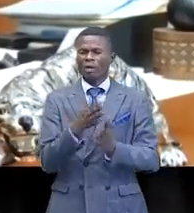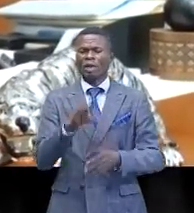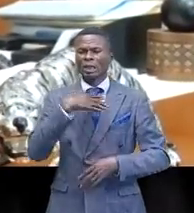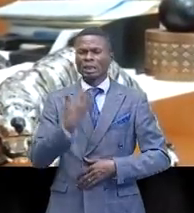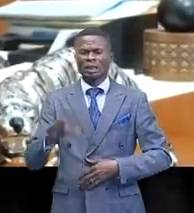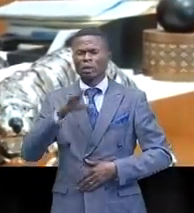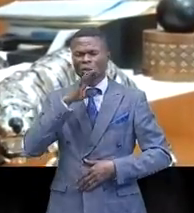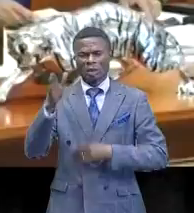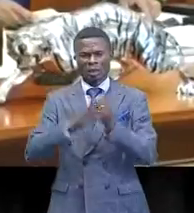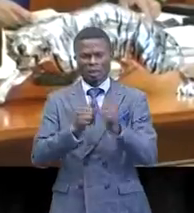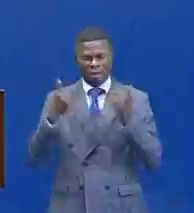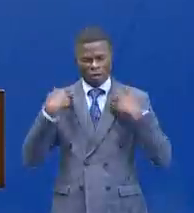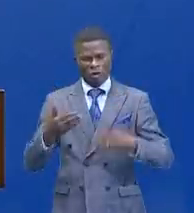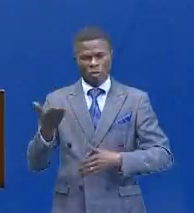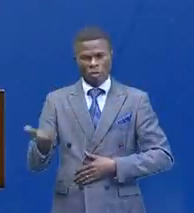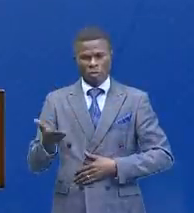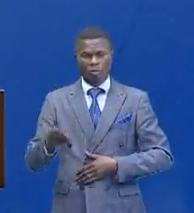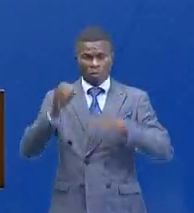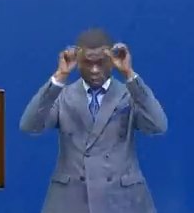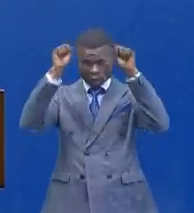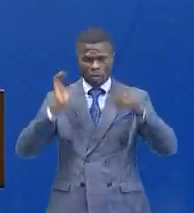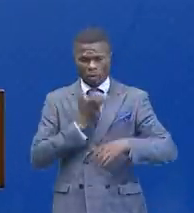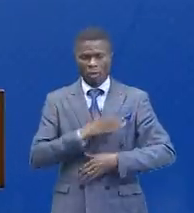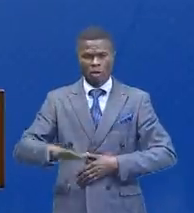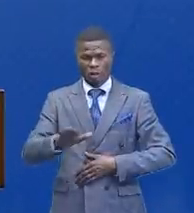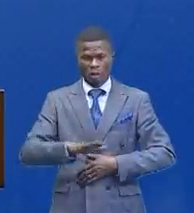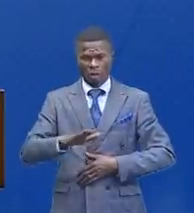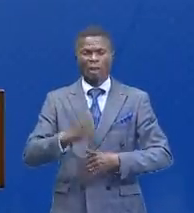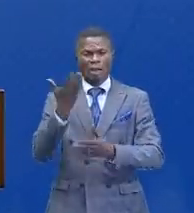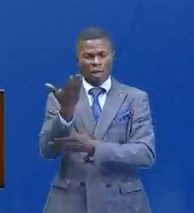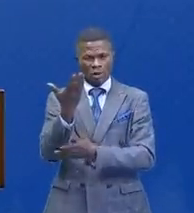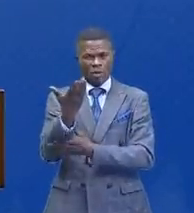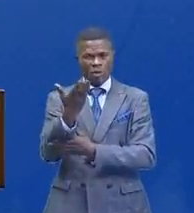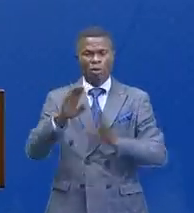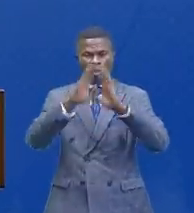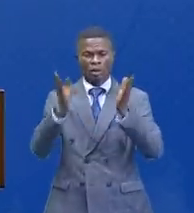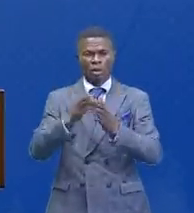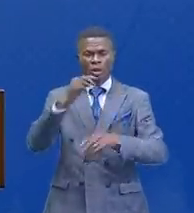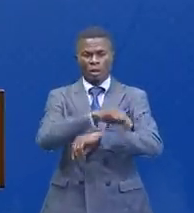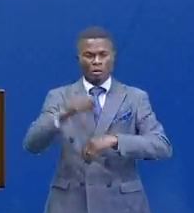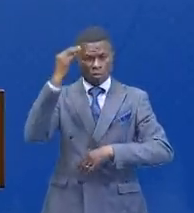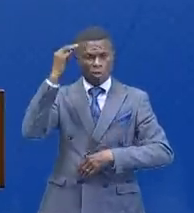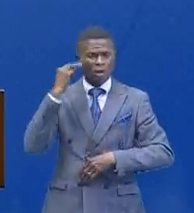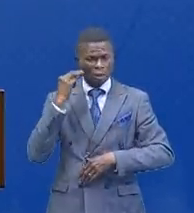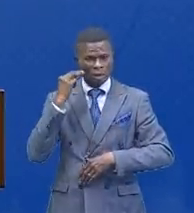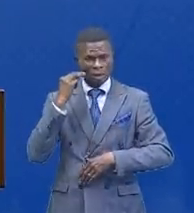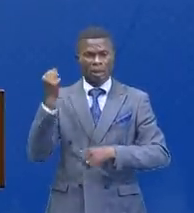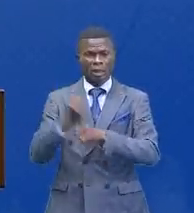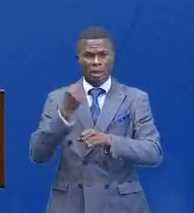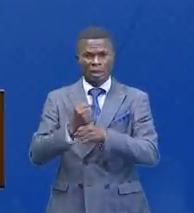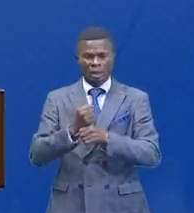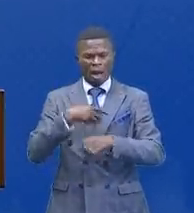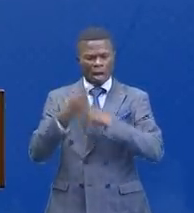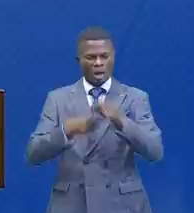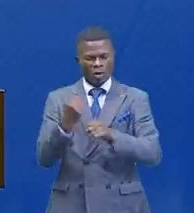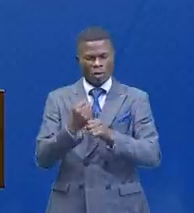substances toxiques de ce genre. Le président de la République a donc invité tous les ministères sectoriels à tout mettre en